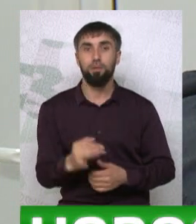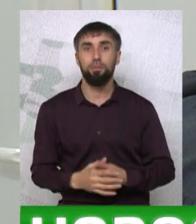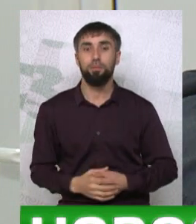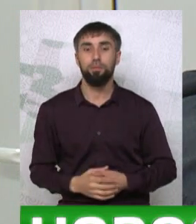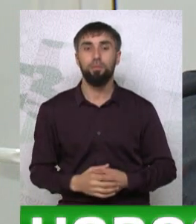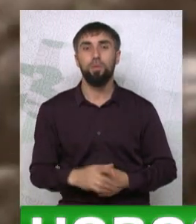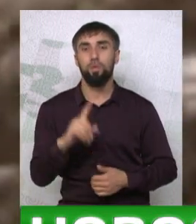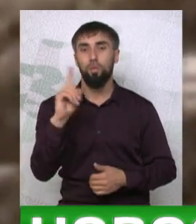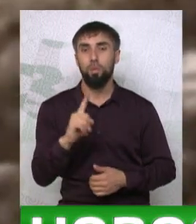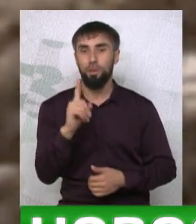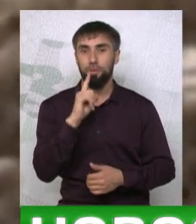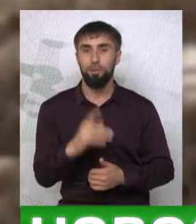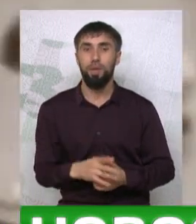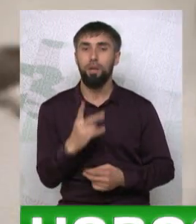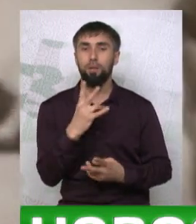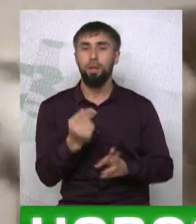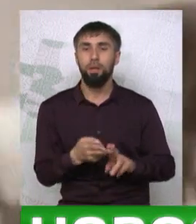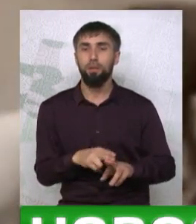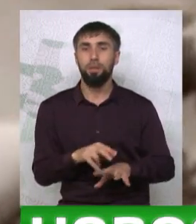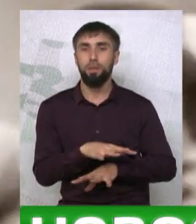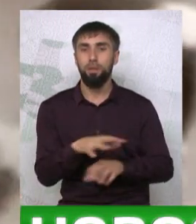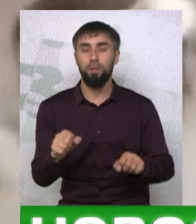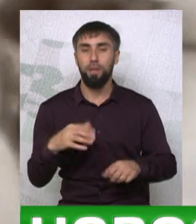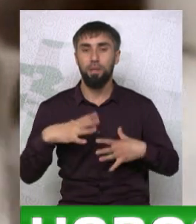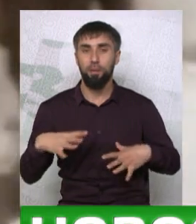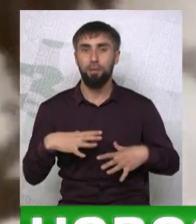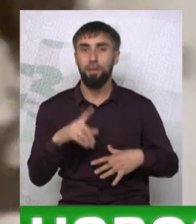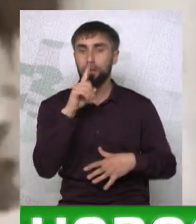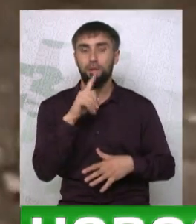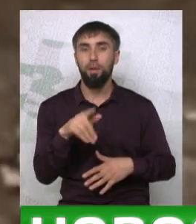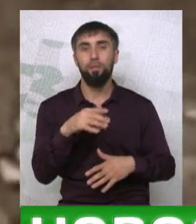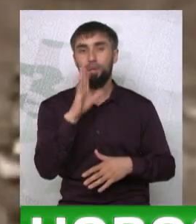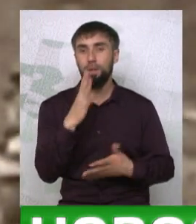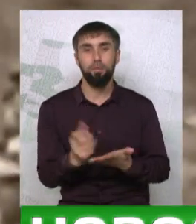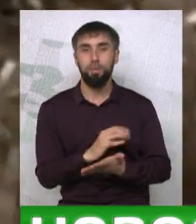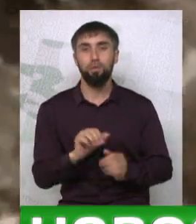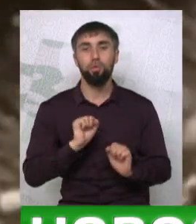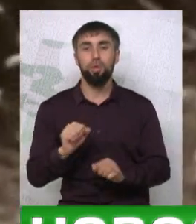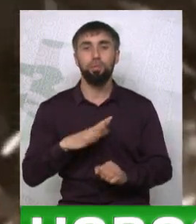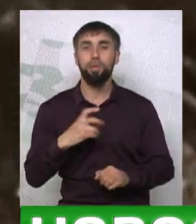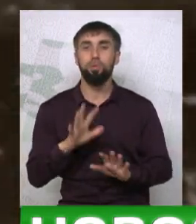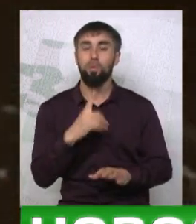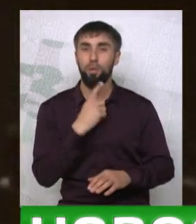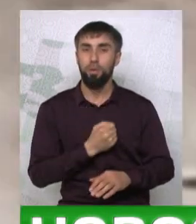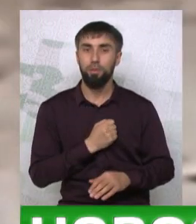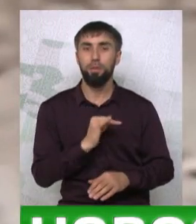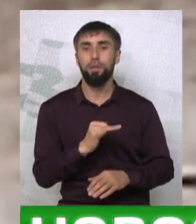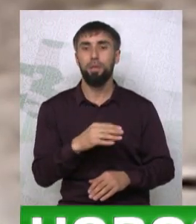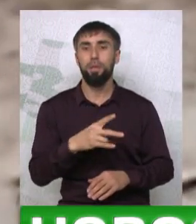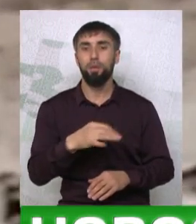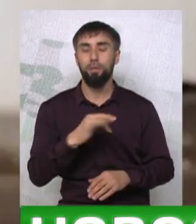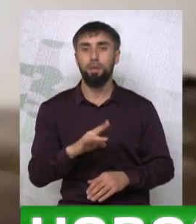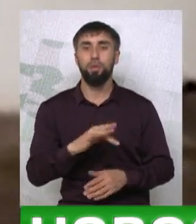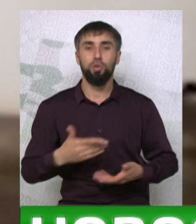степени Грозненские. Несмотря на это, завладеть кавказской нефтью противнику не удалось. Защитниками были не только солдаты, но и нефтяники и